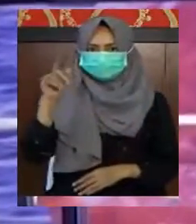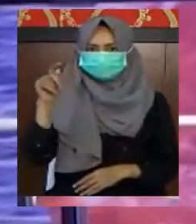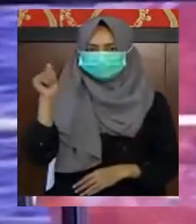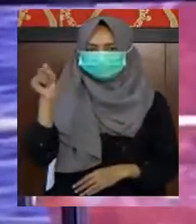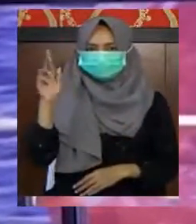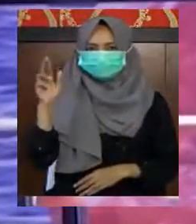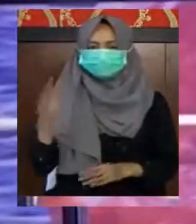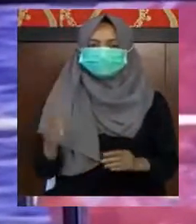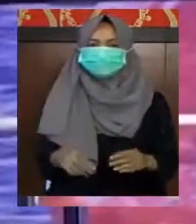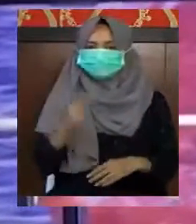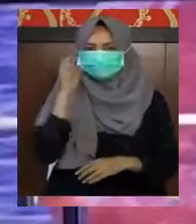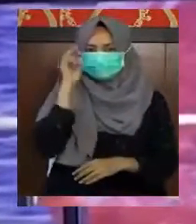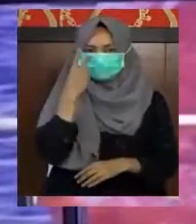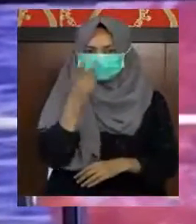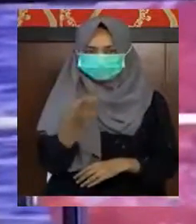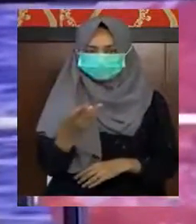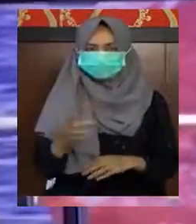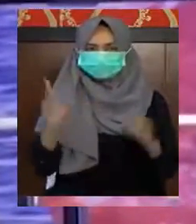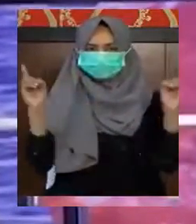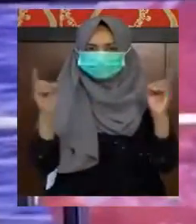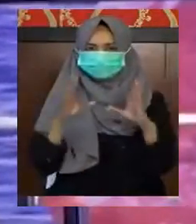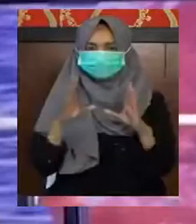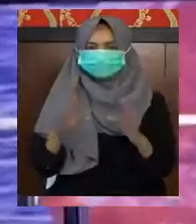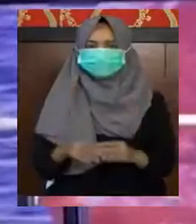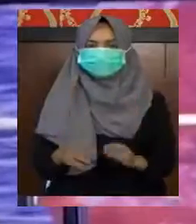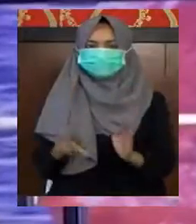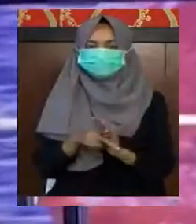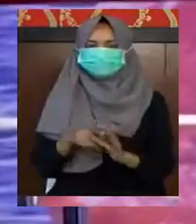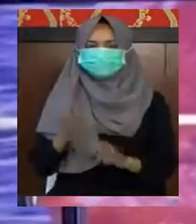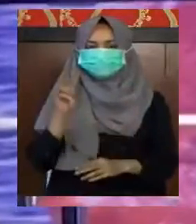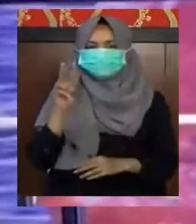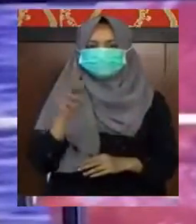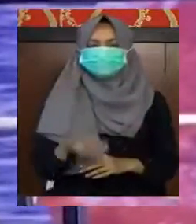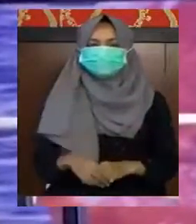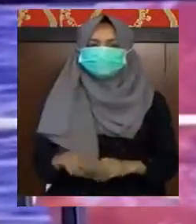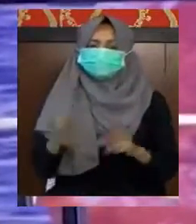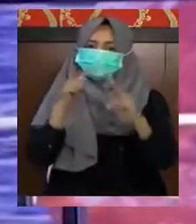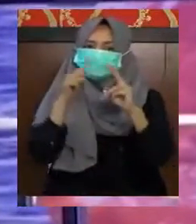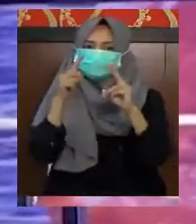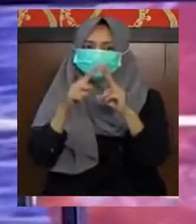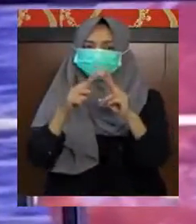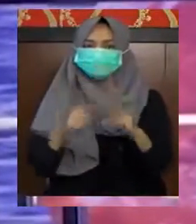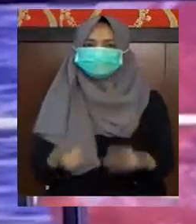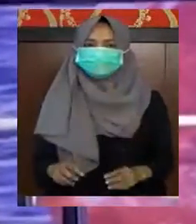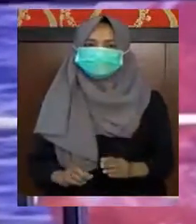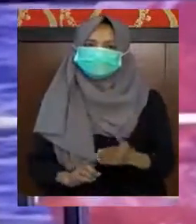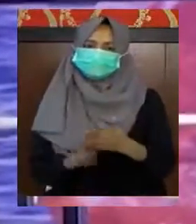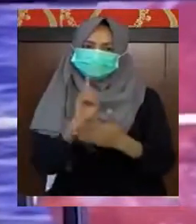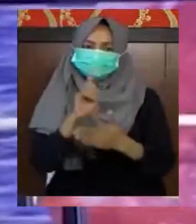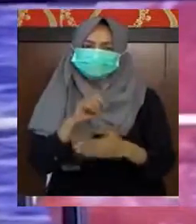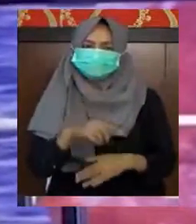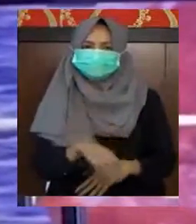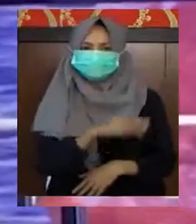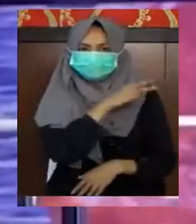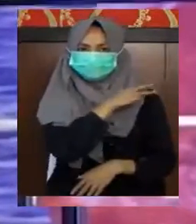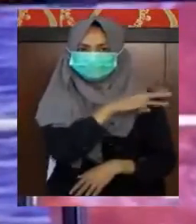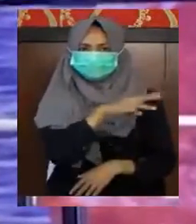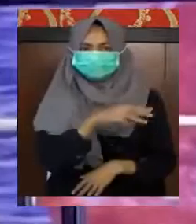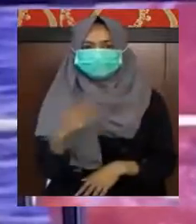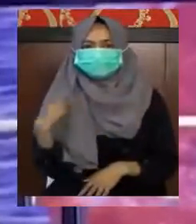Marilah kita ikuti bersama debat publik pertama calon wali kota dan wakil wali kota Blitar. Mudah-mudahan ini menjadi langkah yang